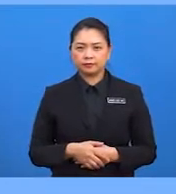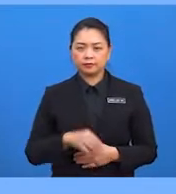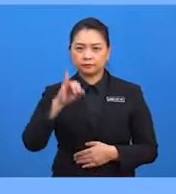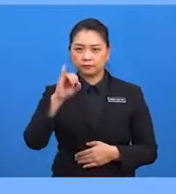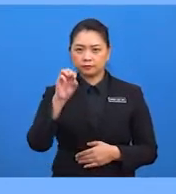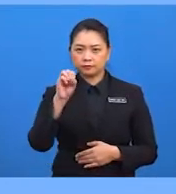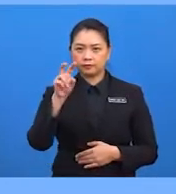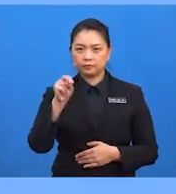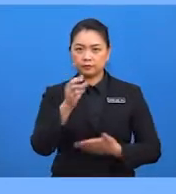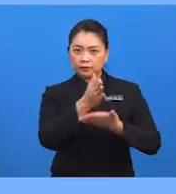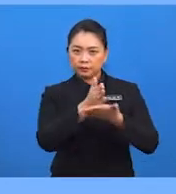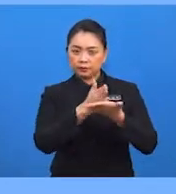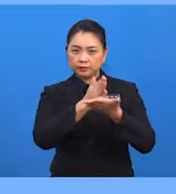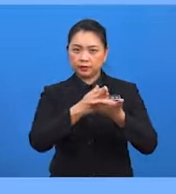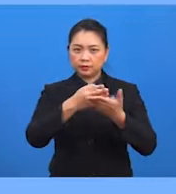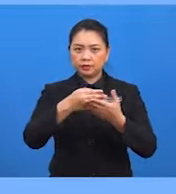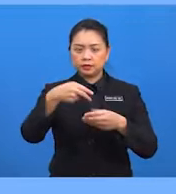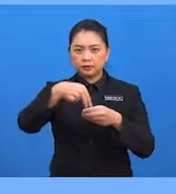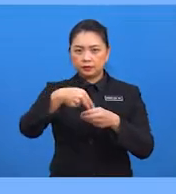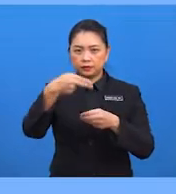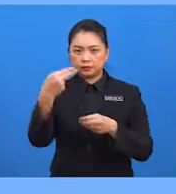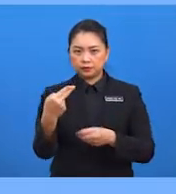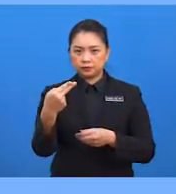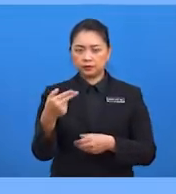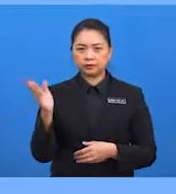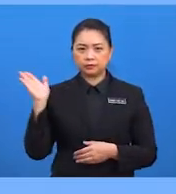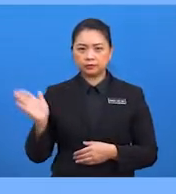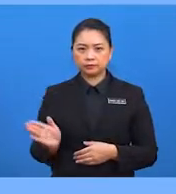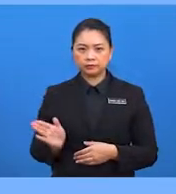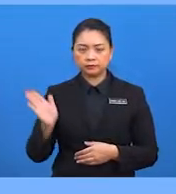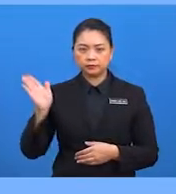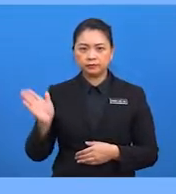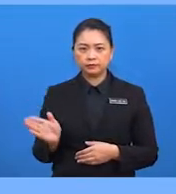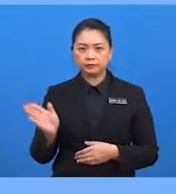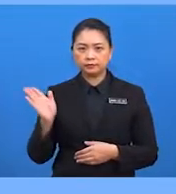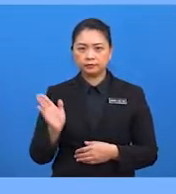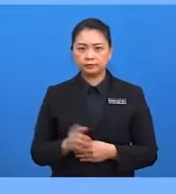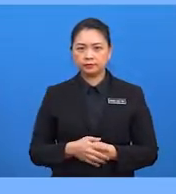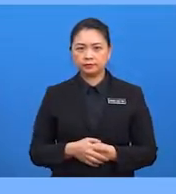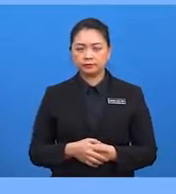air lalu menghasilkan ion amonium